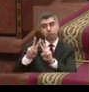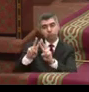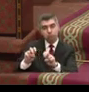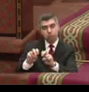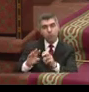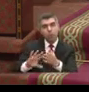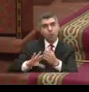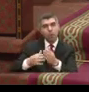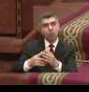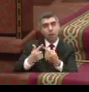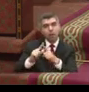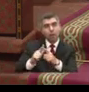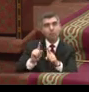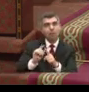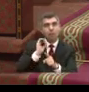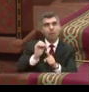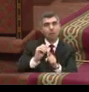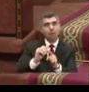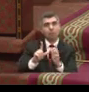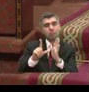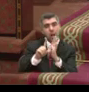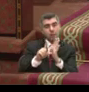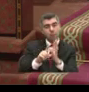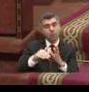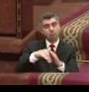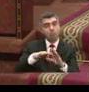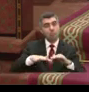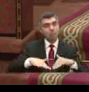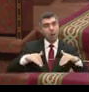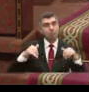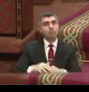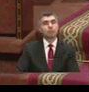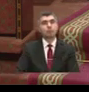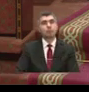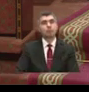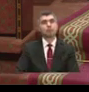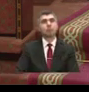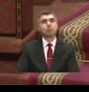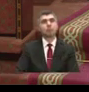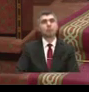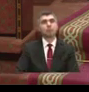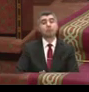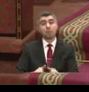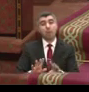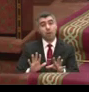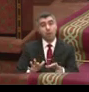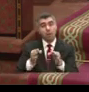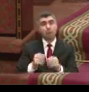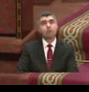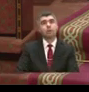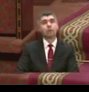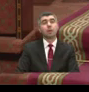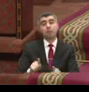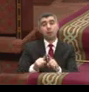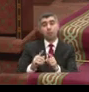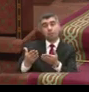الدستورية لدستورية نظام داخل مجلس النواب، تقول المحكمة الدستورية في تعليل قرارها مايل: وحيث أن